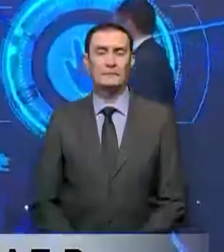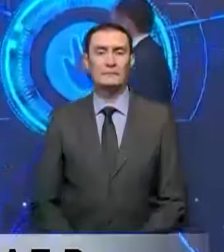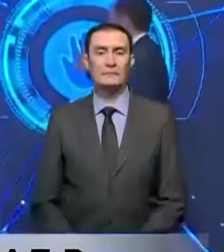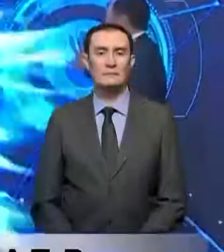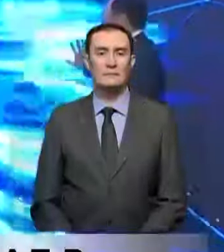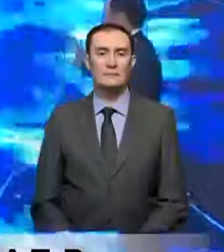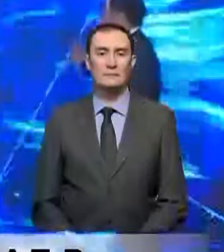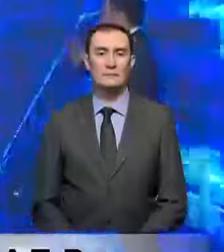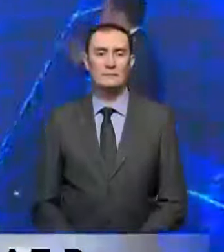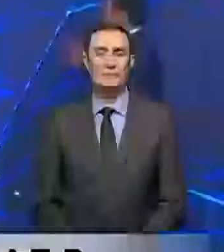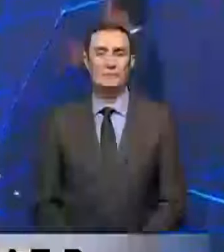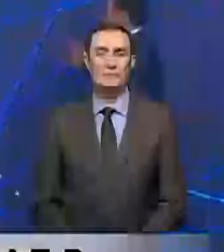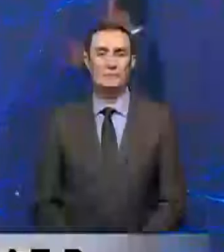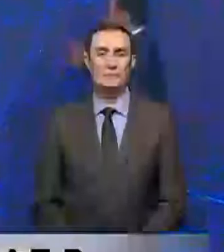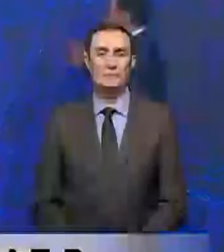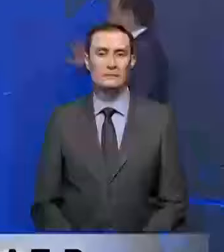5, 4, 3, 2, 1.